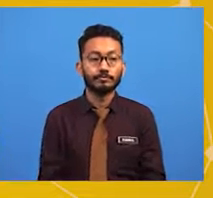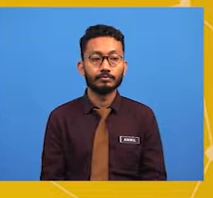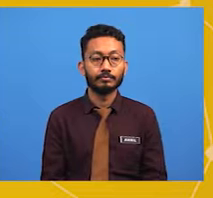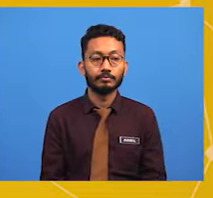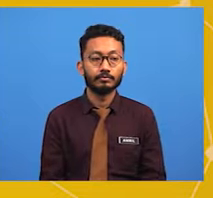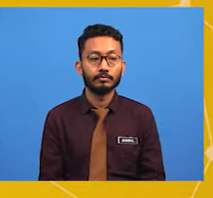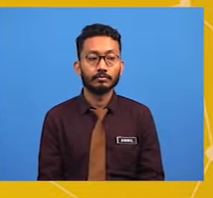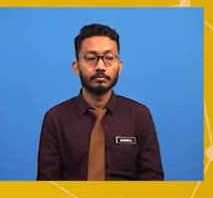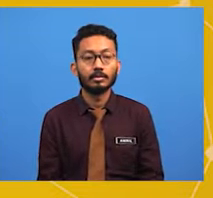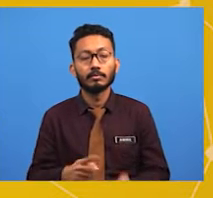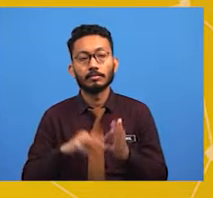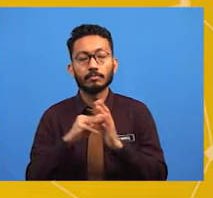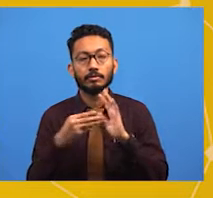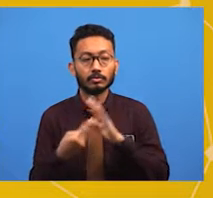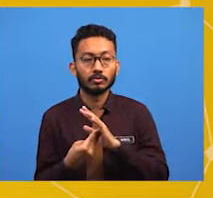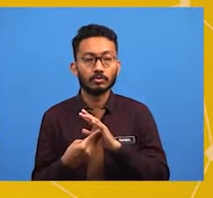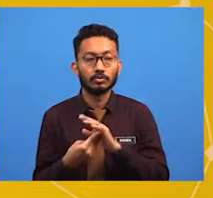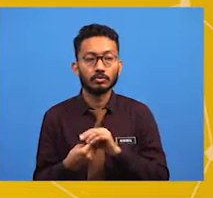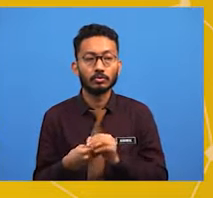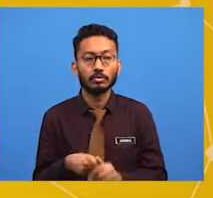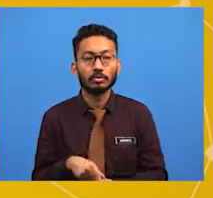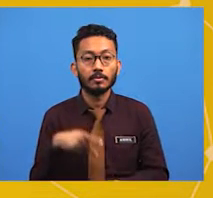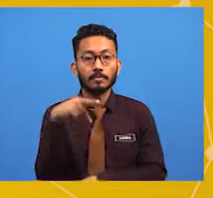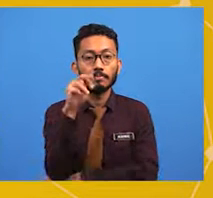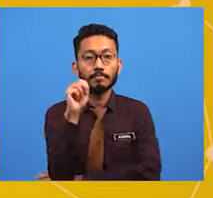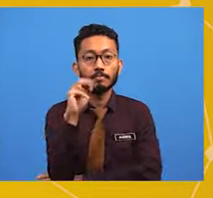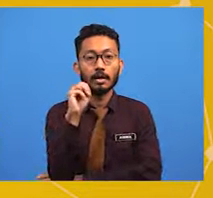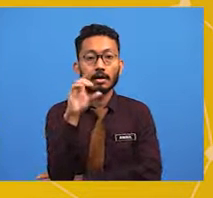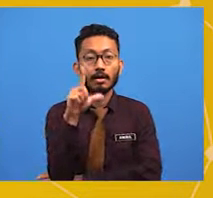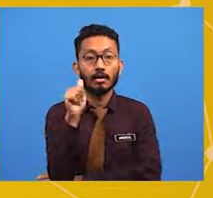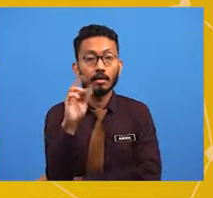Kemudian, apakah pula maksud pemalar?